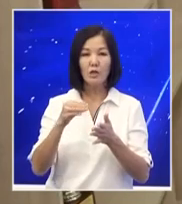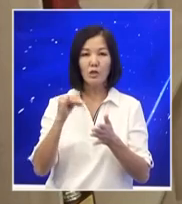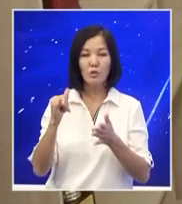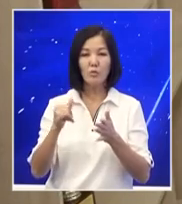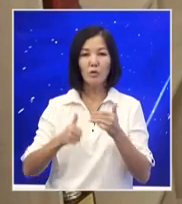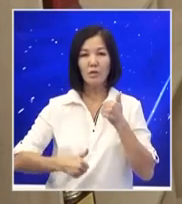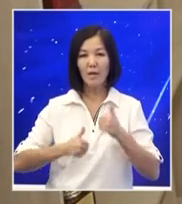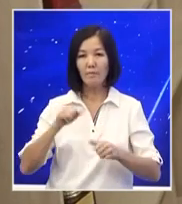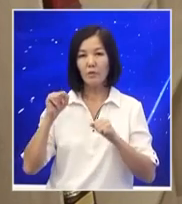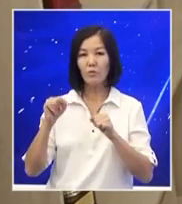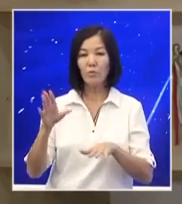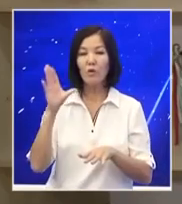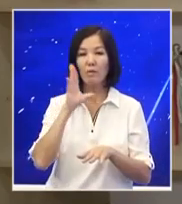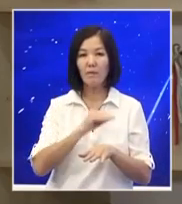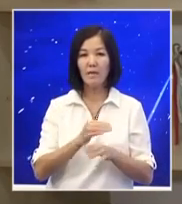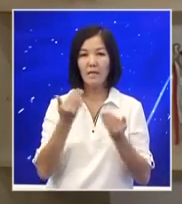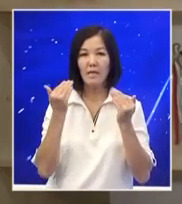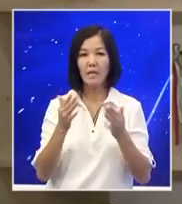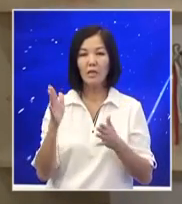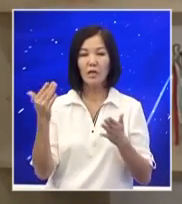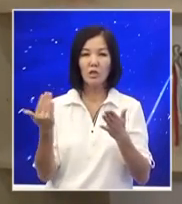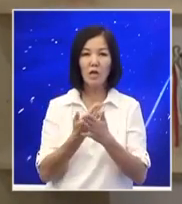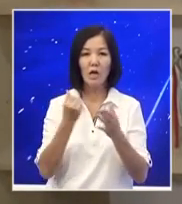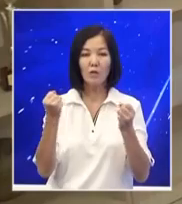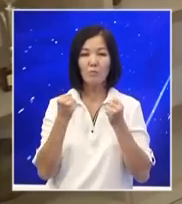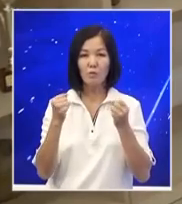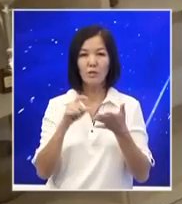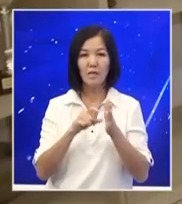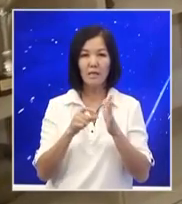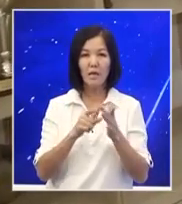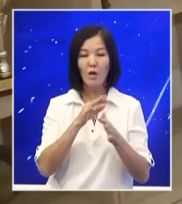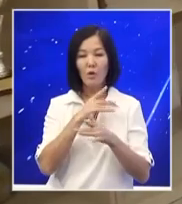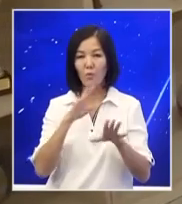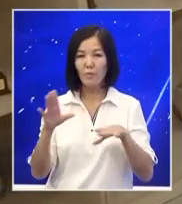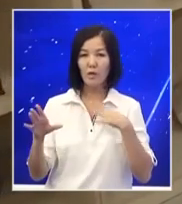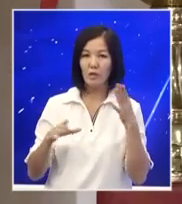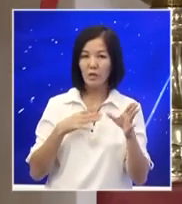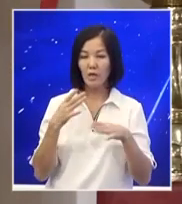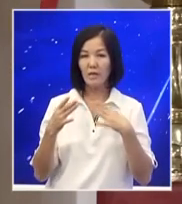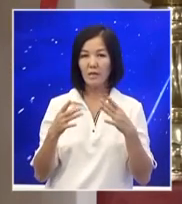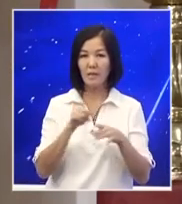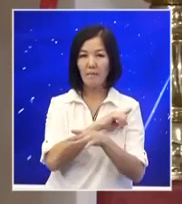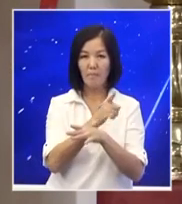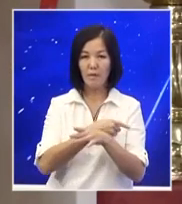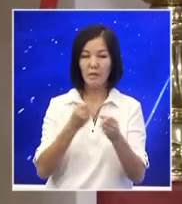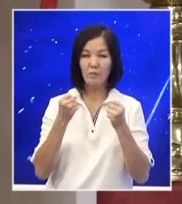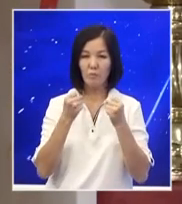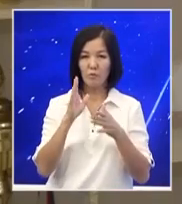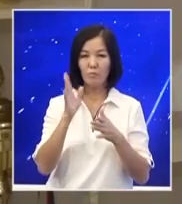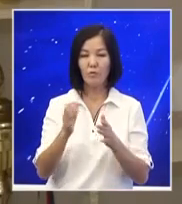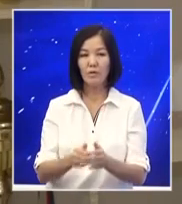жүргенін біреу білсе, біреу білмес. Енді су жаңа спорт залынан да талай саңлақ түлетеміз деп отыр ұстаздарға